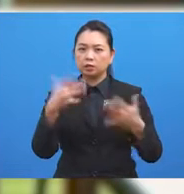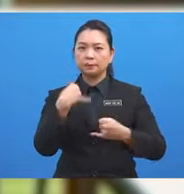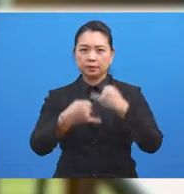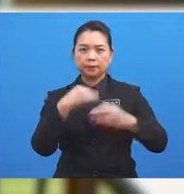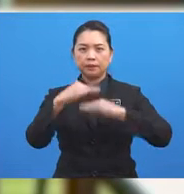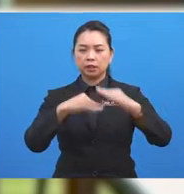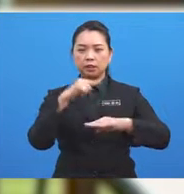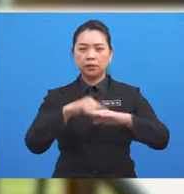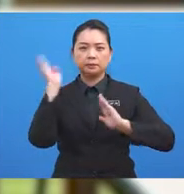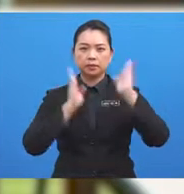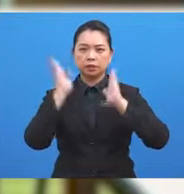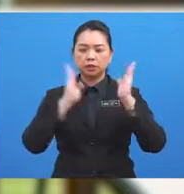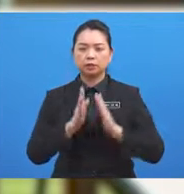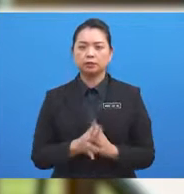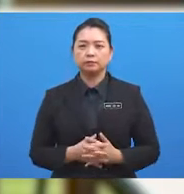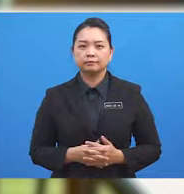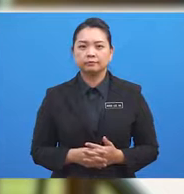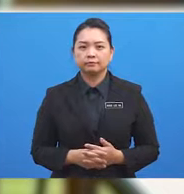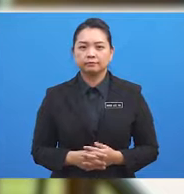di Malaysia.